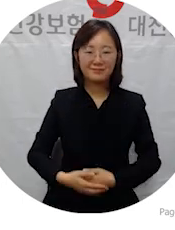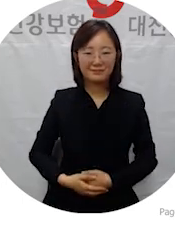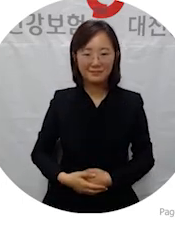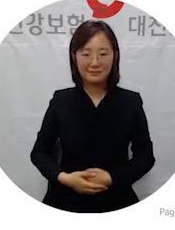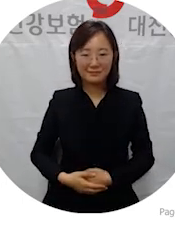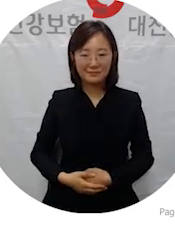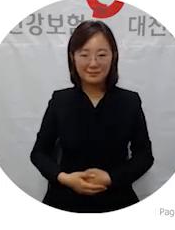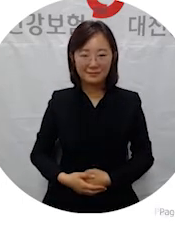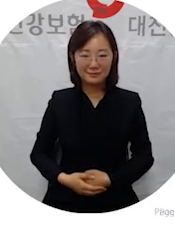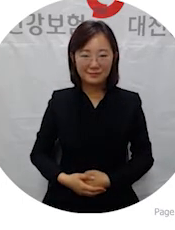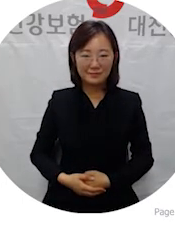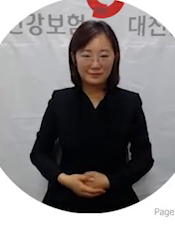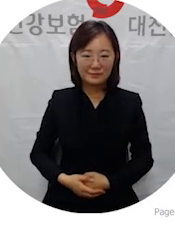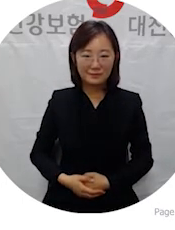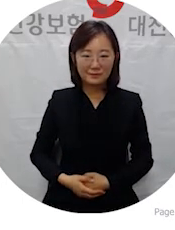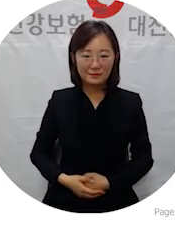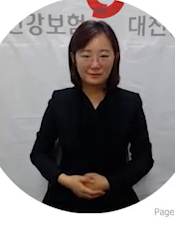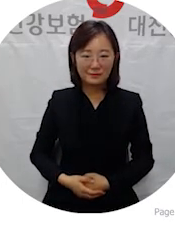뜻하는 것입니다.